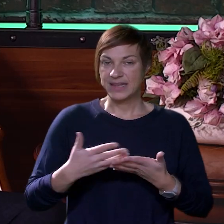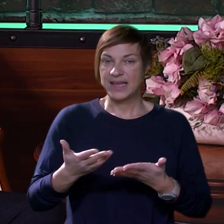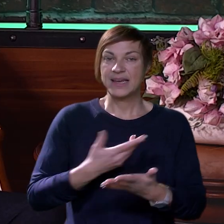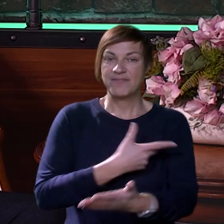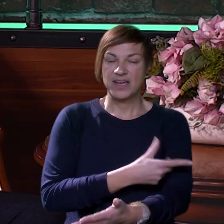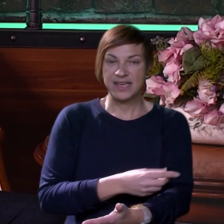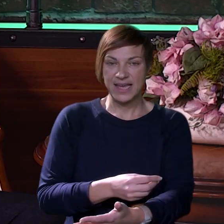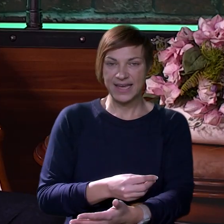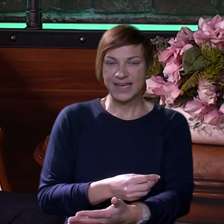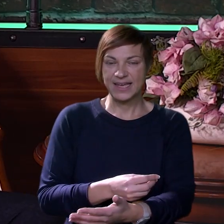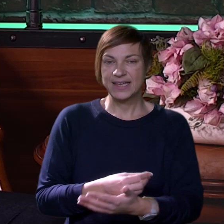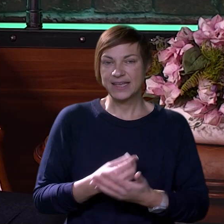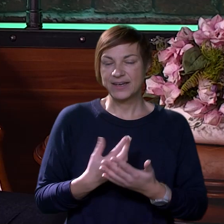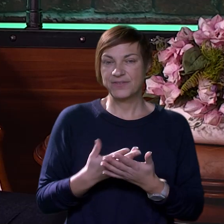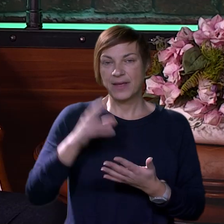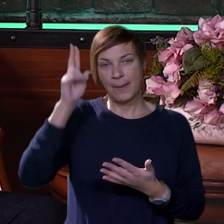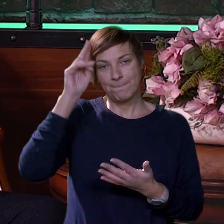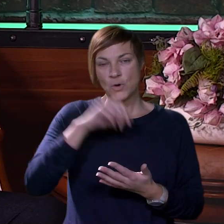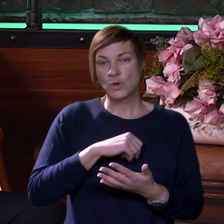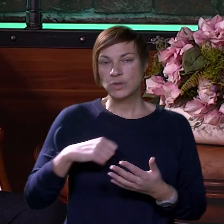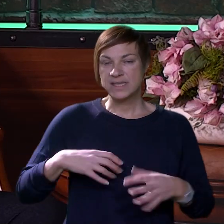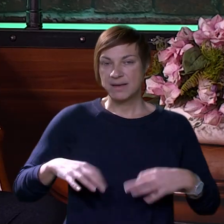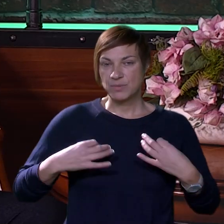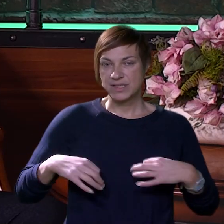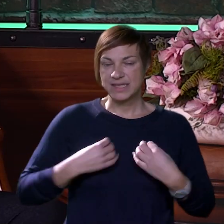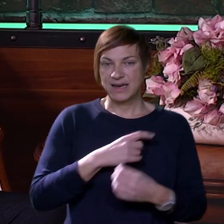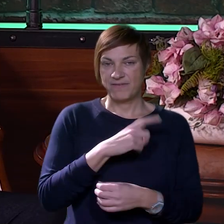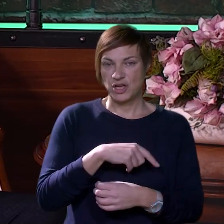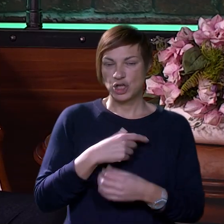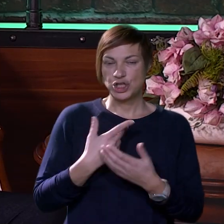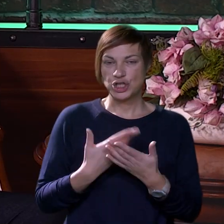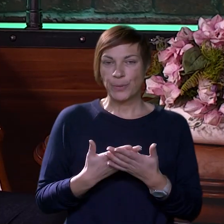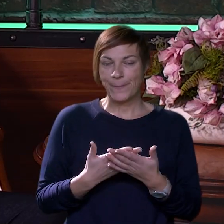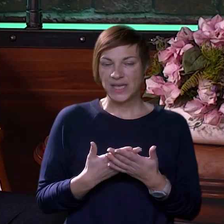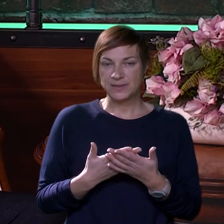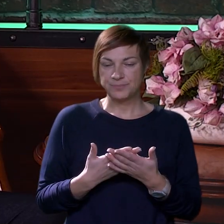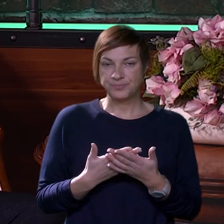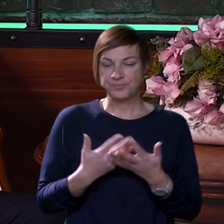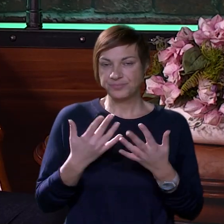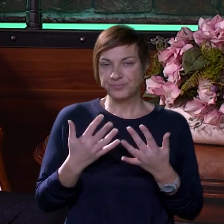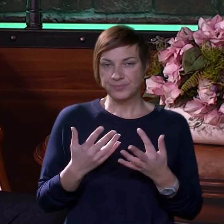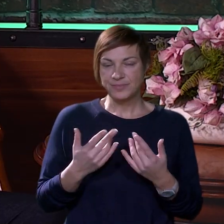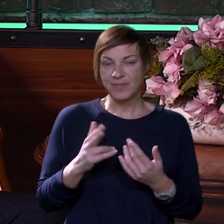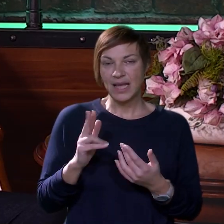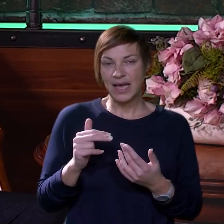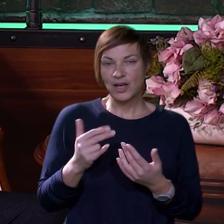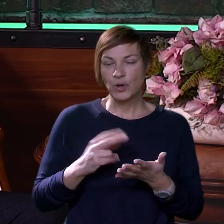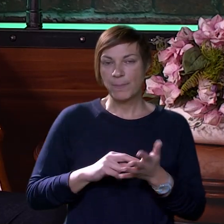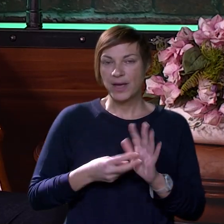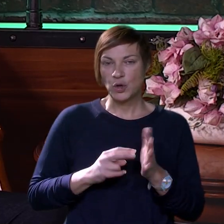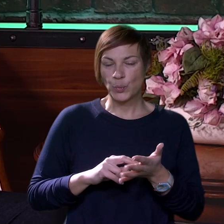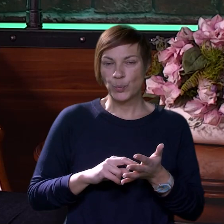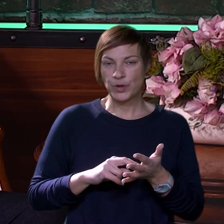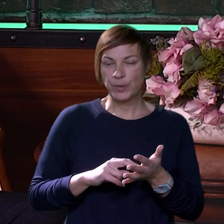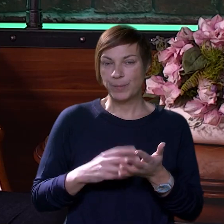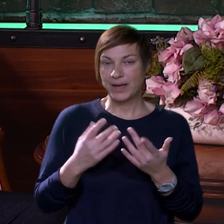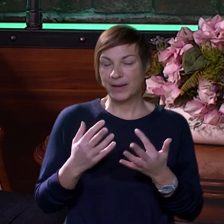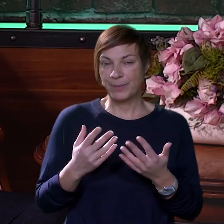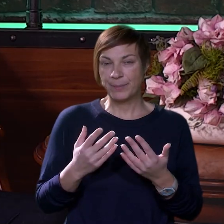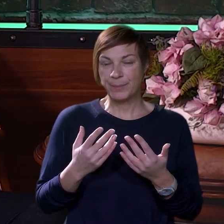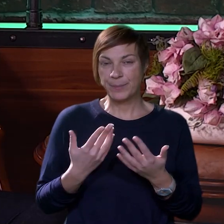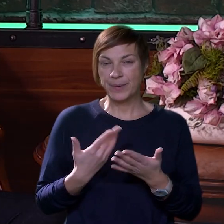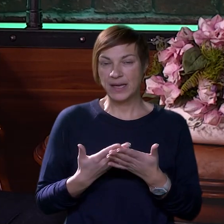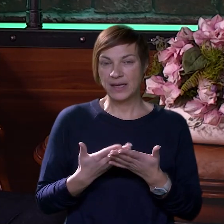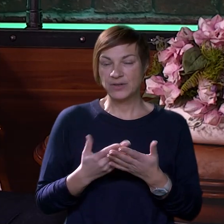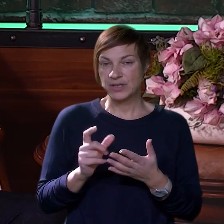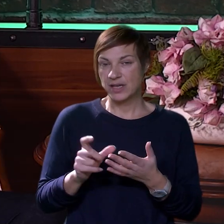da darivanje krvi je, mogu samo zdrave osobe dati krvi. Tako da, i ukoliko ima bilo kakvih problema, i ukoliko se, jer